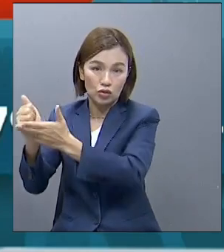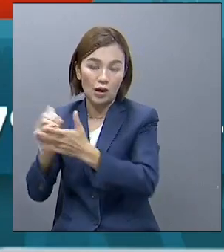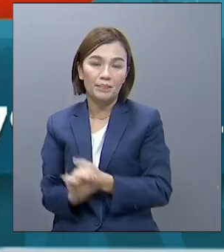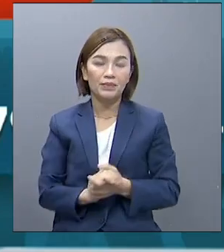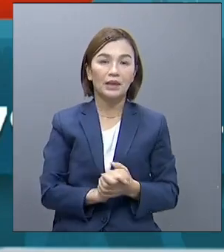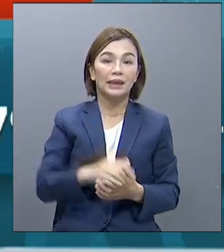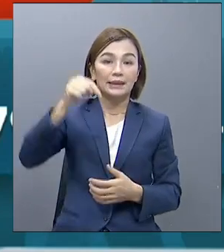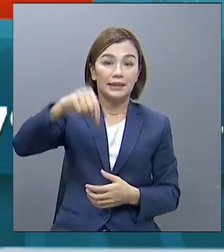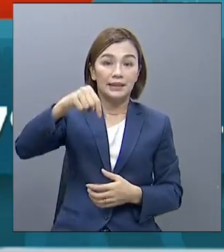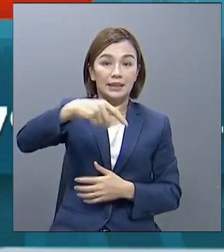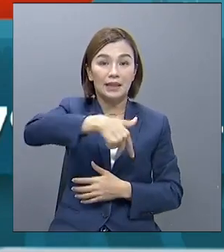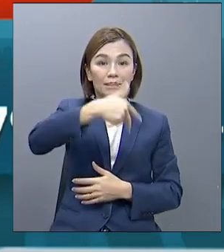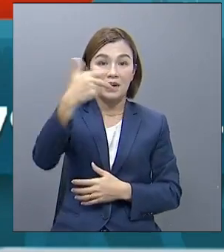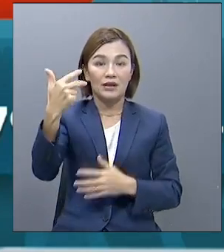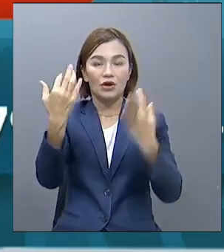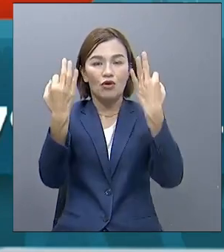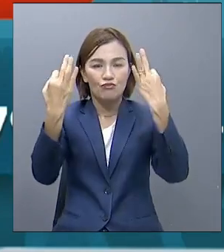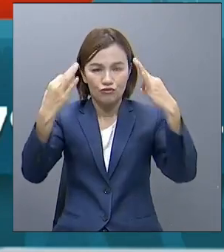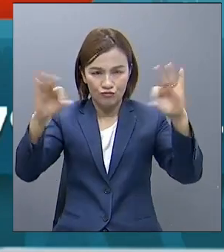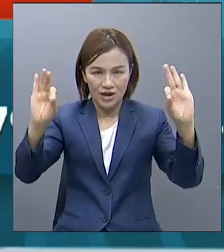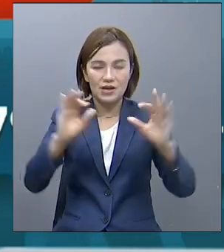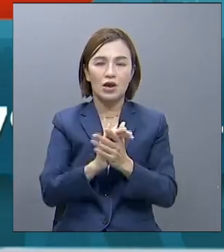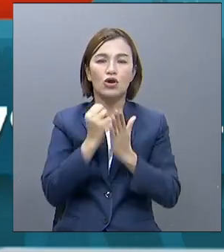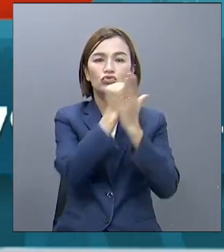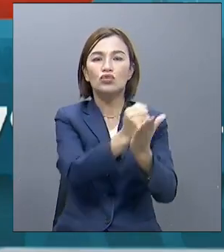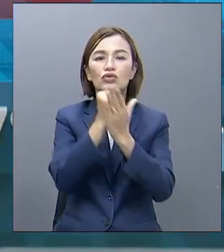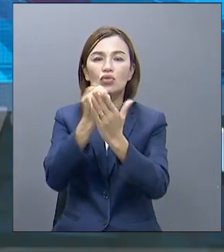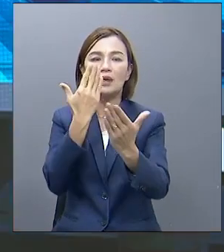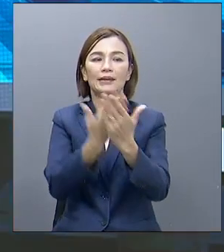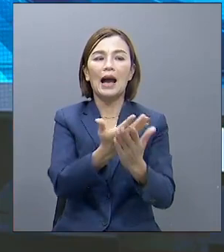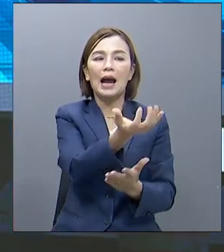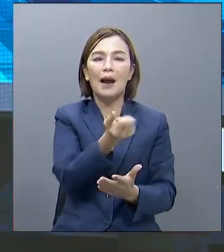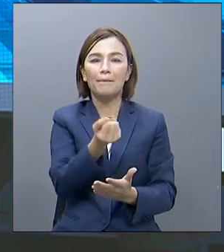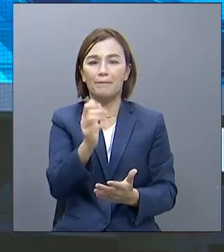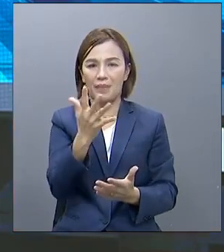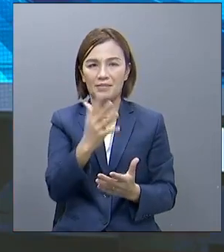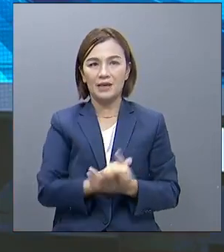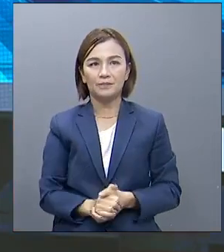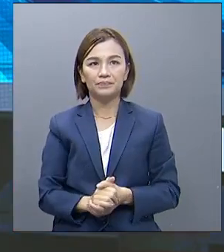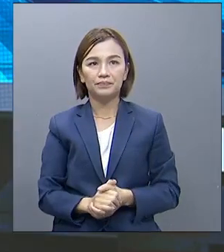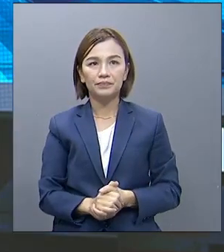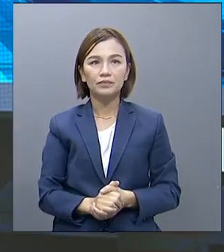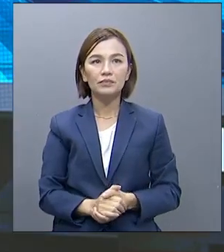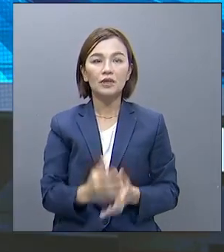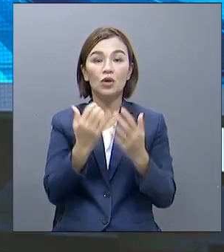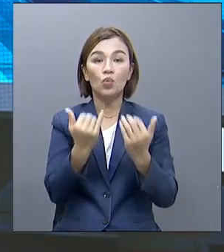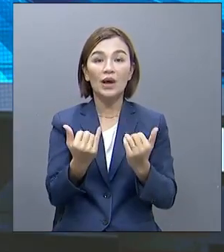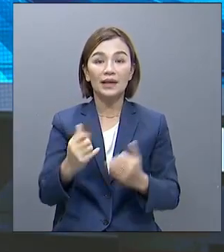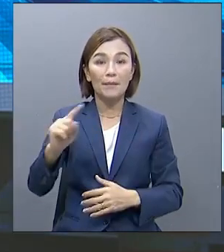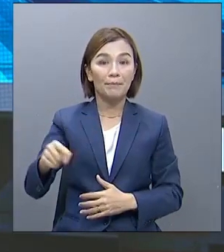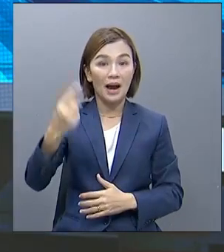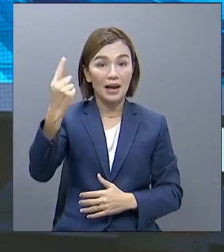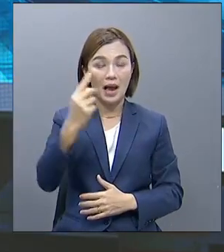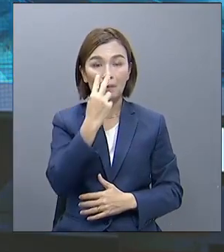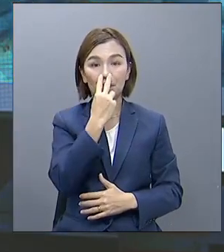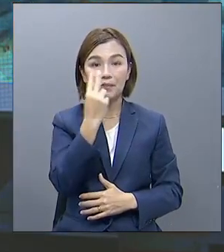านีประชาชนฟรีไม่มีค่าใช้จ่ายค่ะเอาล่ะคุณผู้ชมขาป้ายแรกในวันนี้ไม่ใช่เฉพาะแ